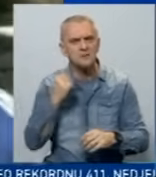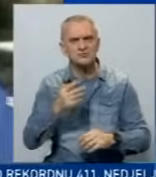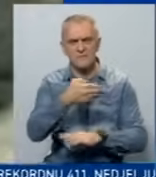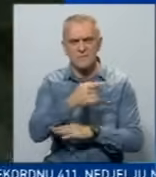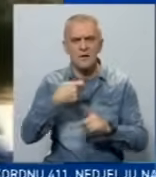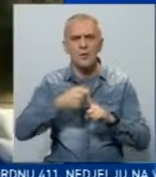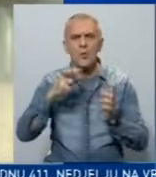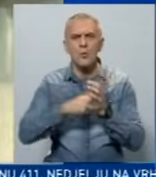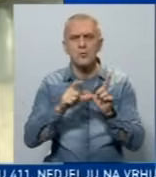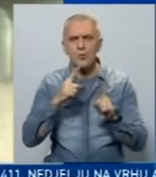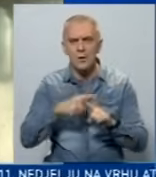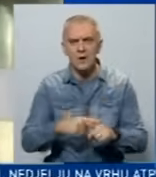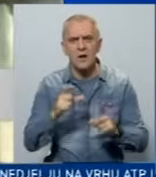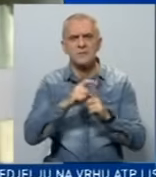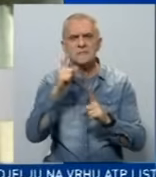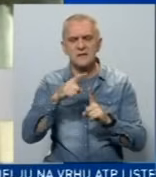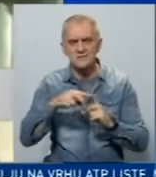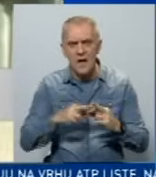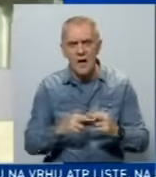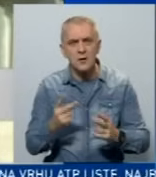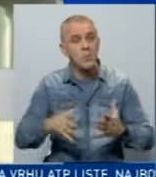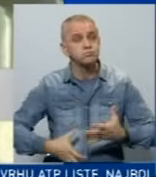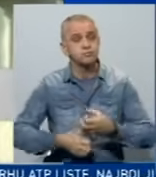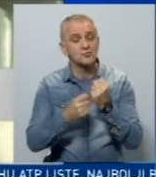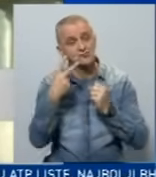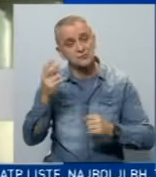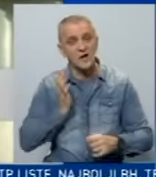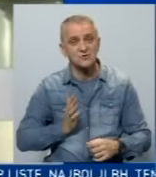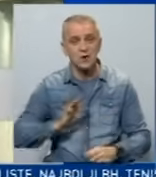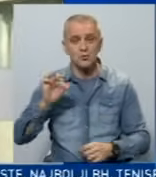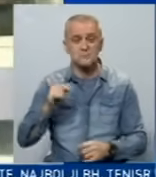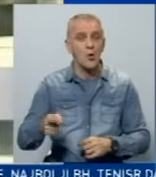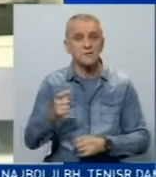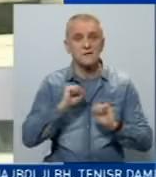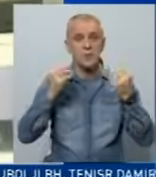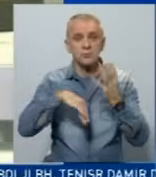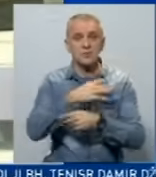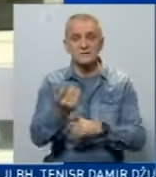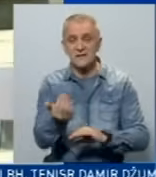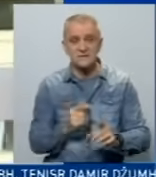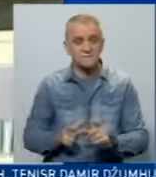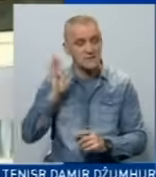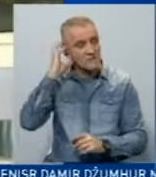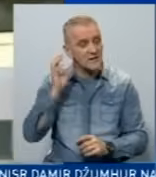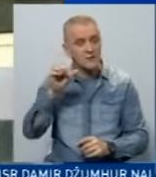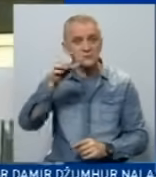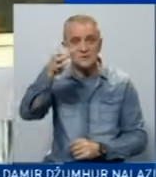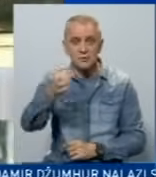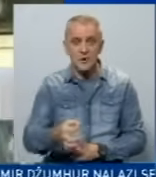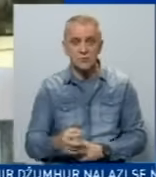nekadašnjih giganata Konjuha, Polihema i Dite uz podršku drugih građana Tuzle organizovali proteste ispred